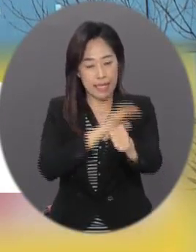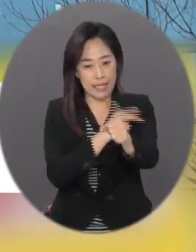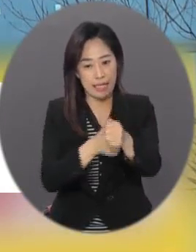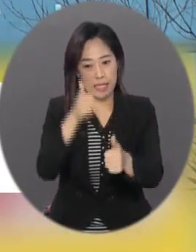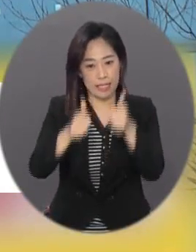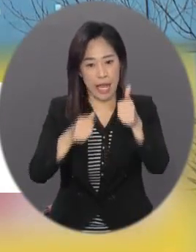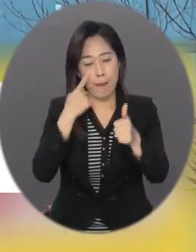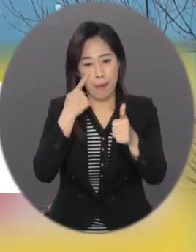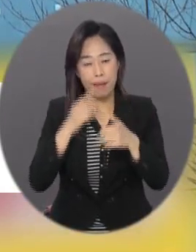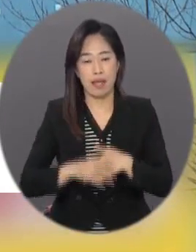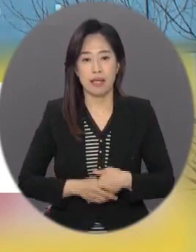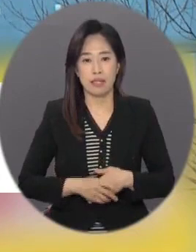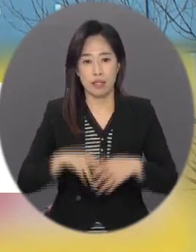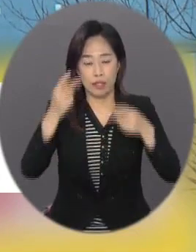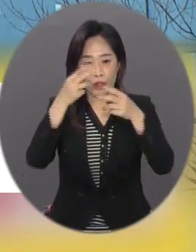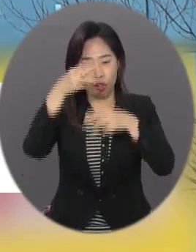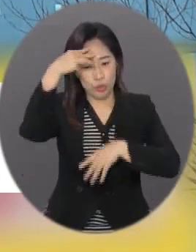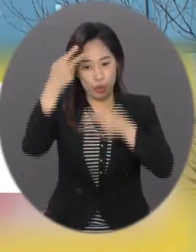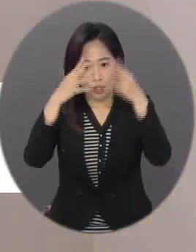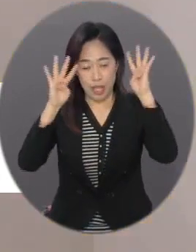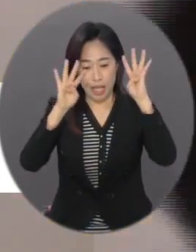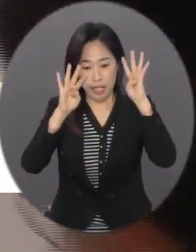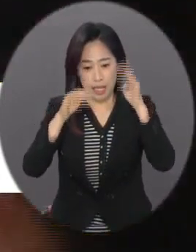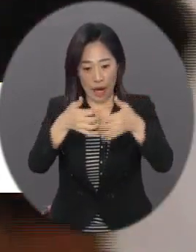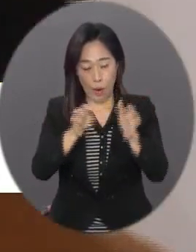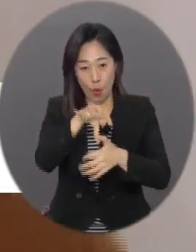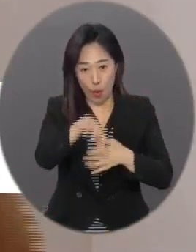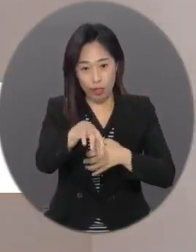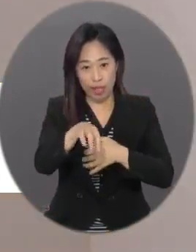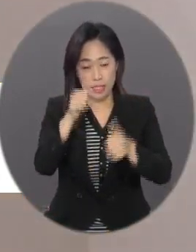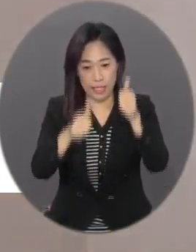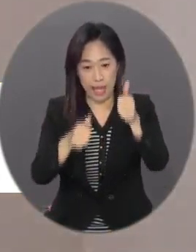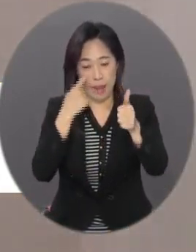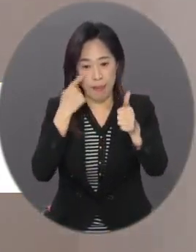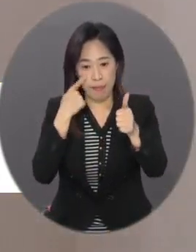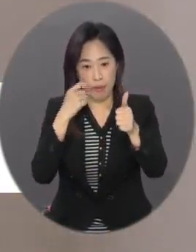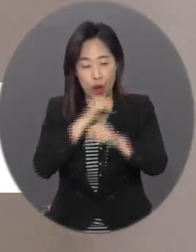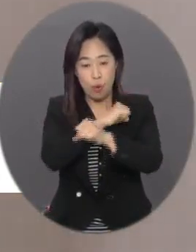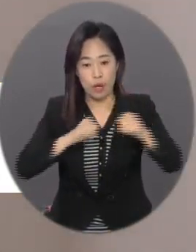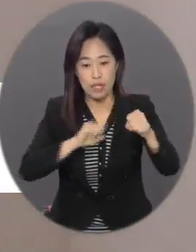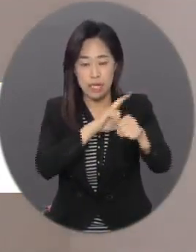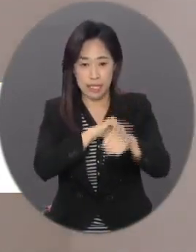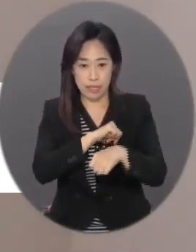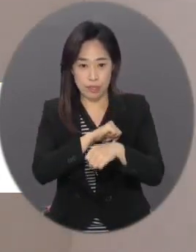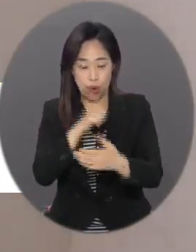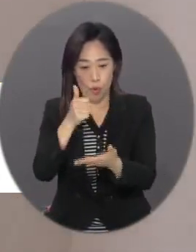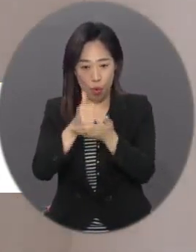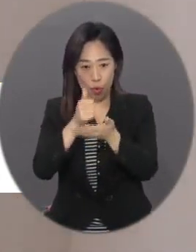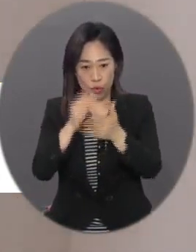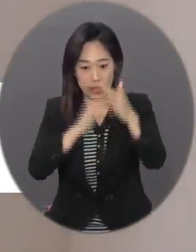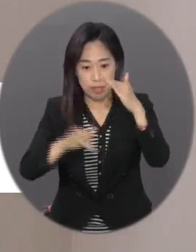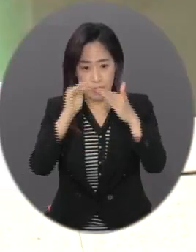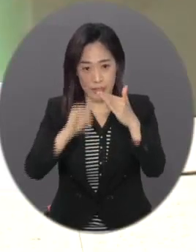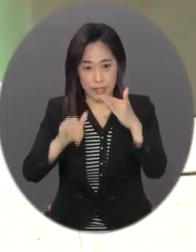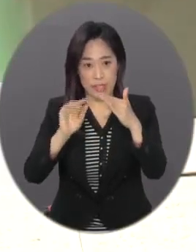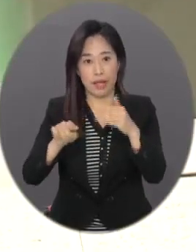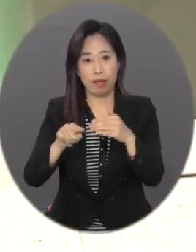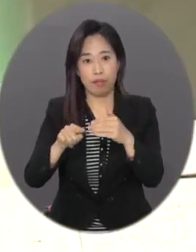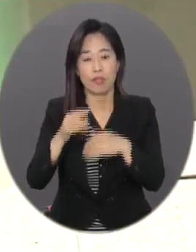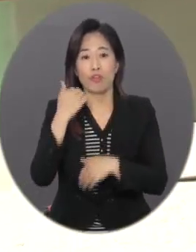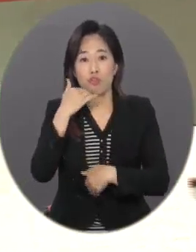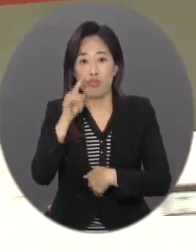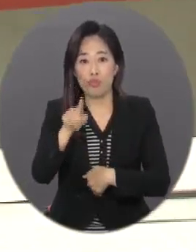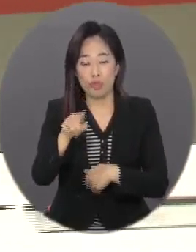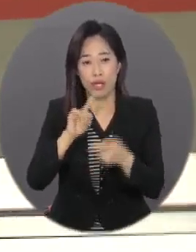치룹니다 조선대학교 강당에서 실시되는 이번 자격시험은 광역 기초의원 공천 신청자를 대상으로 합니다